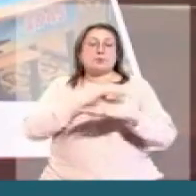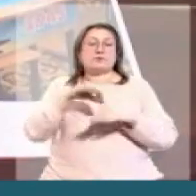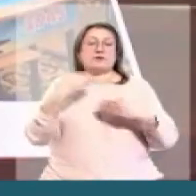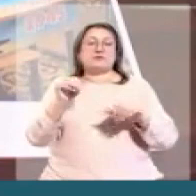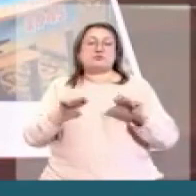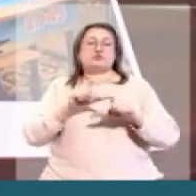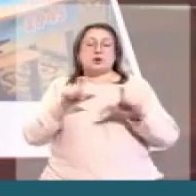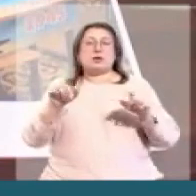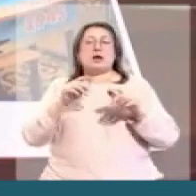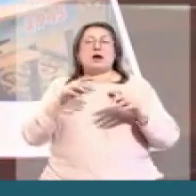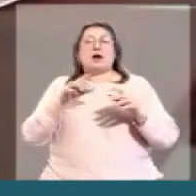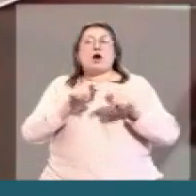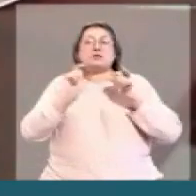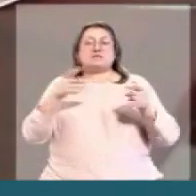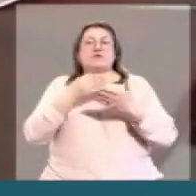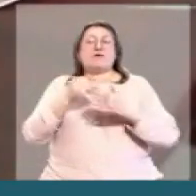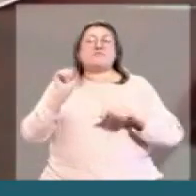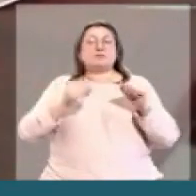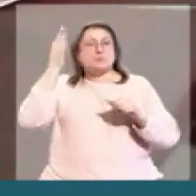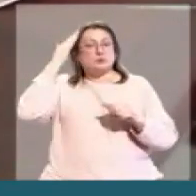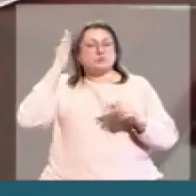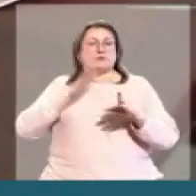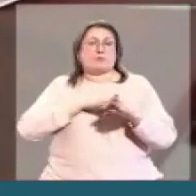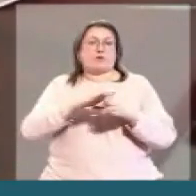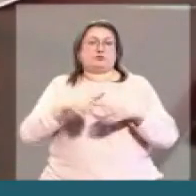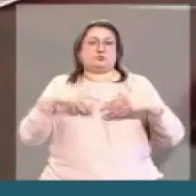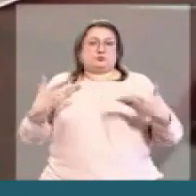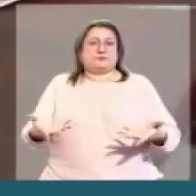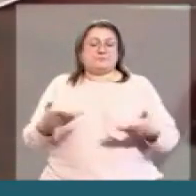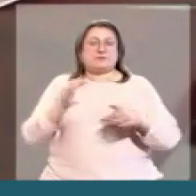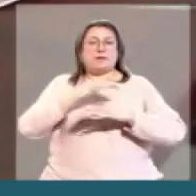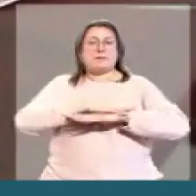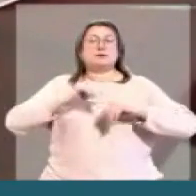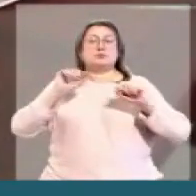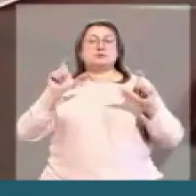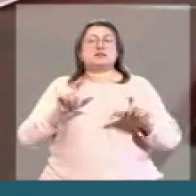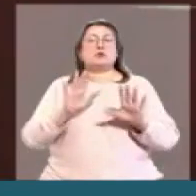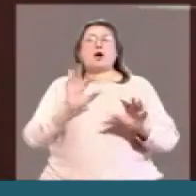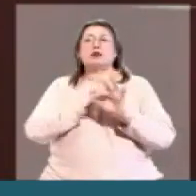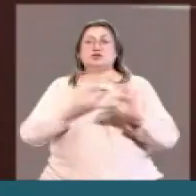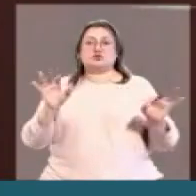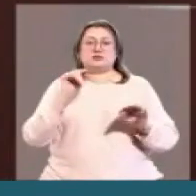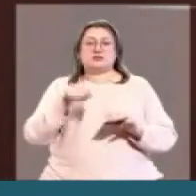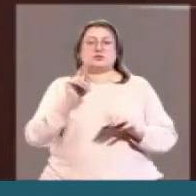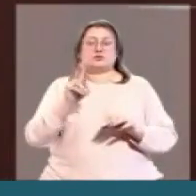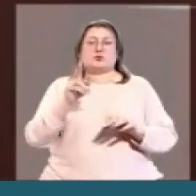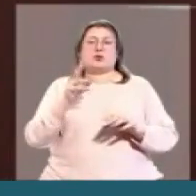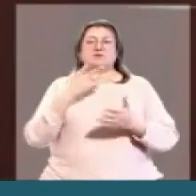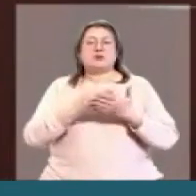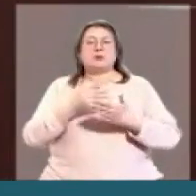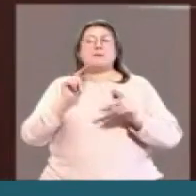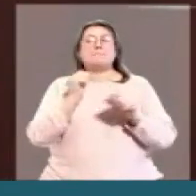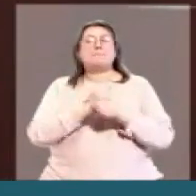возможность школьникам раскрыть свой потенциал в полной мере, отмечают психологи. За партой смогут сидеть не только отличники, но и те, кто своими